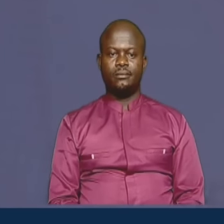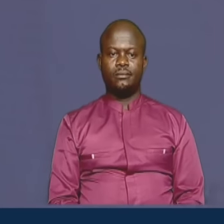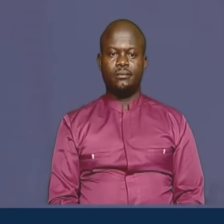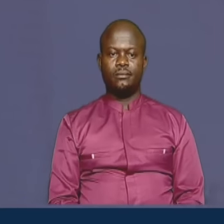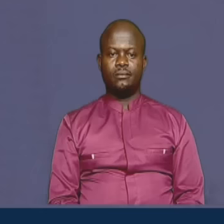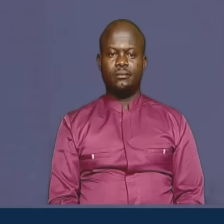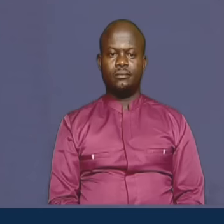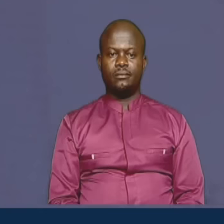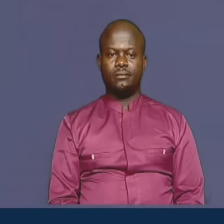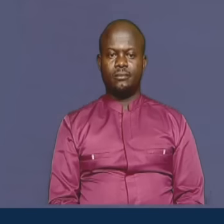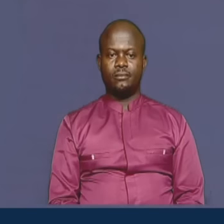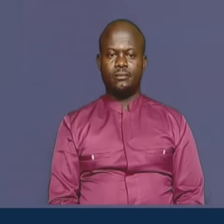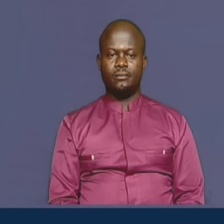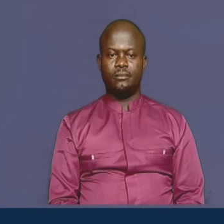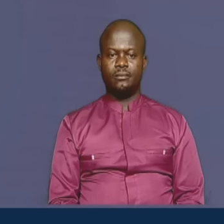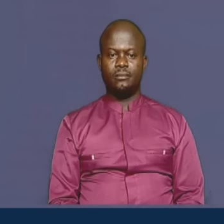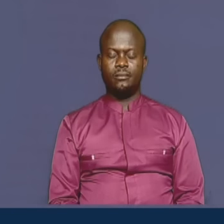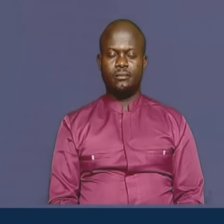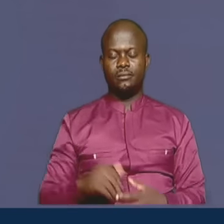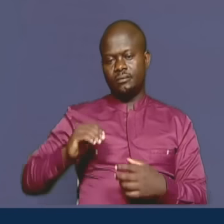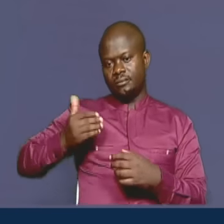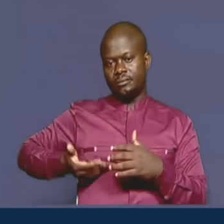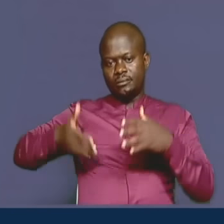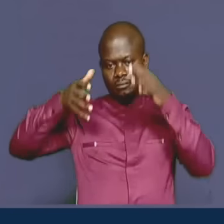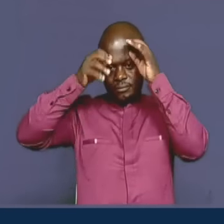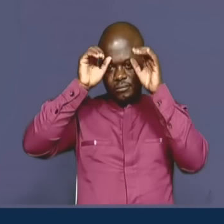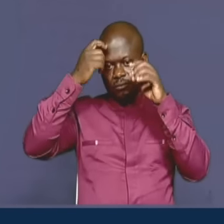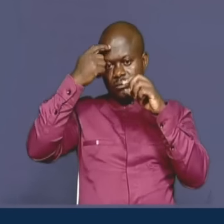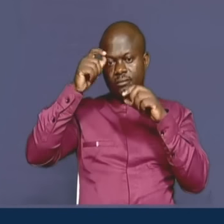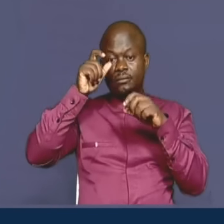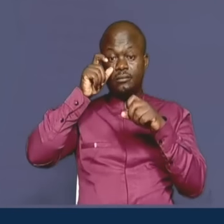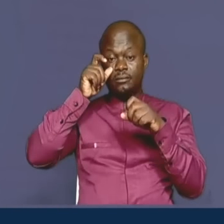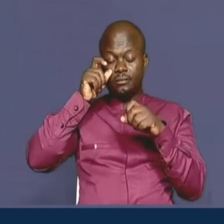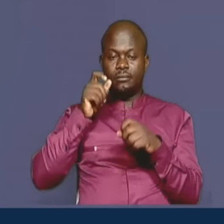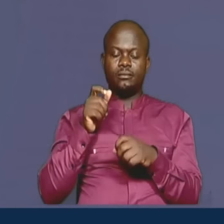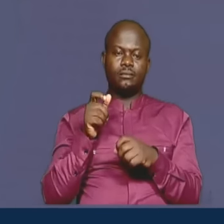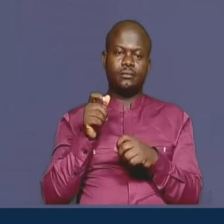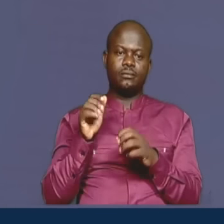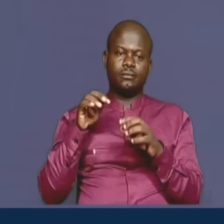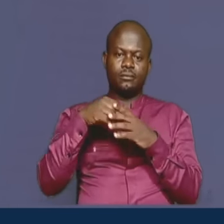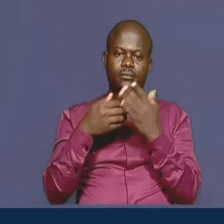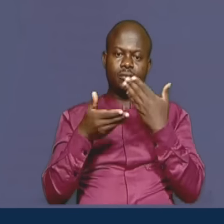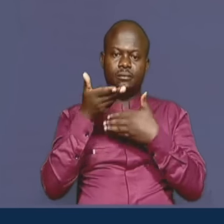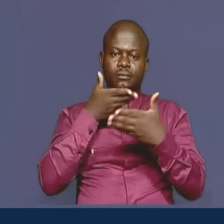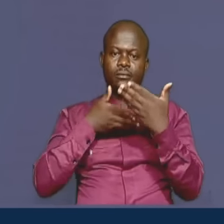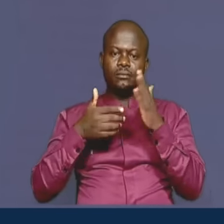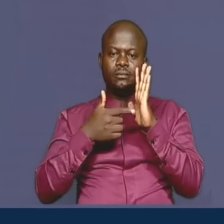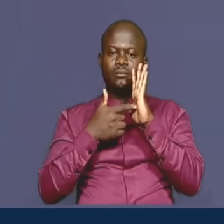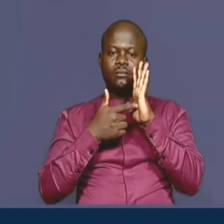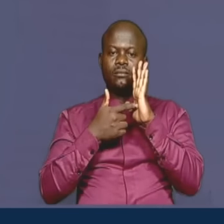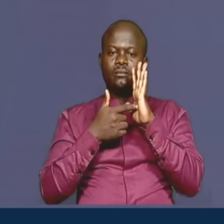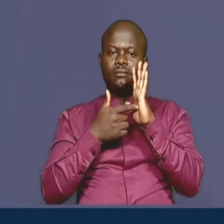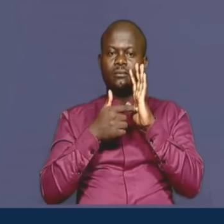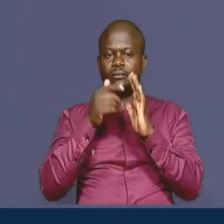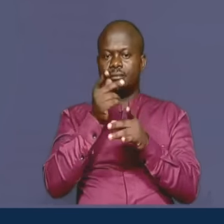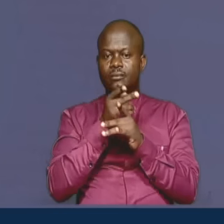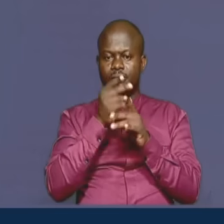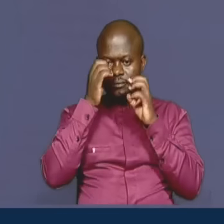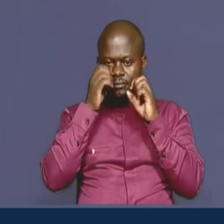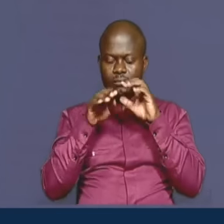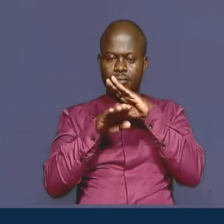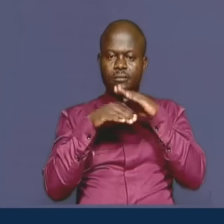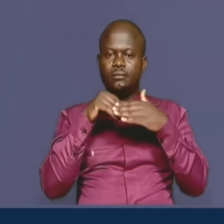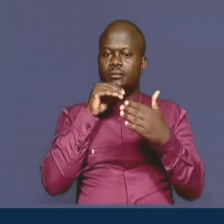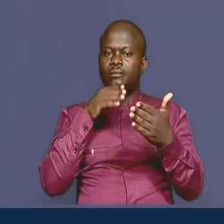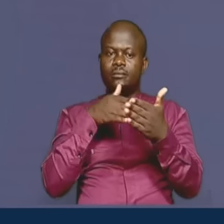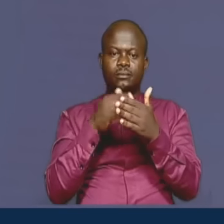in these critical areas Madamu wa Perezida wa Repubulika Jeannette Kagame witabiriye ibi biganiro yagaragaje ko kwita ku burezi bw'ibanze